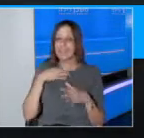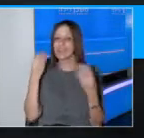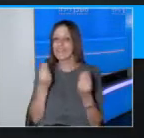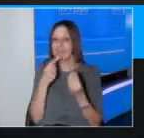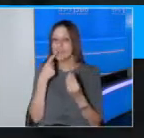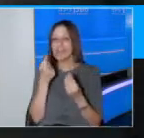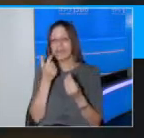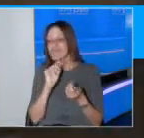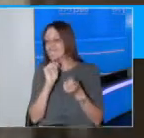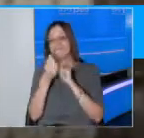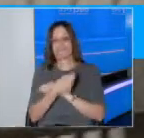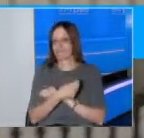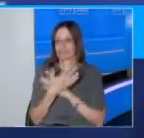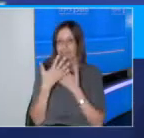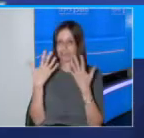כמעט 180 מעלות, הנה.